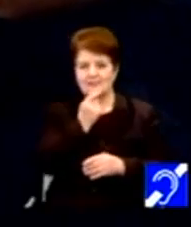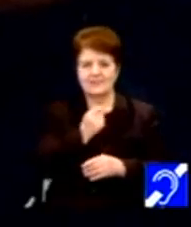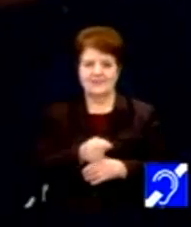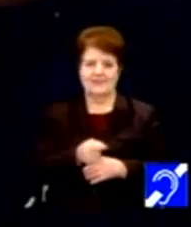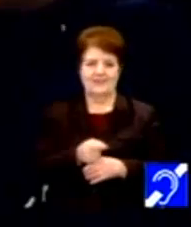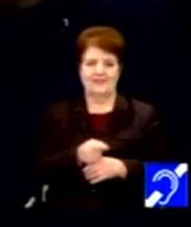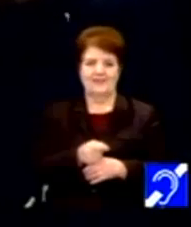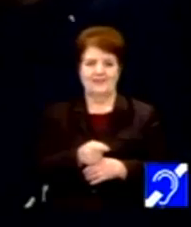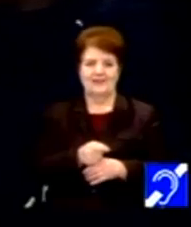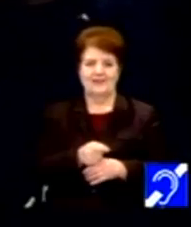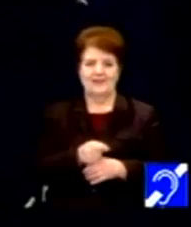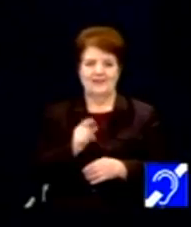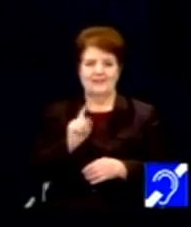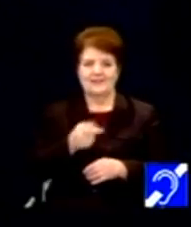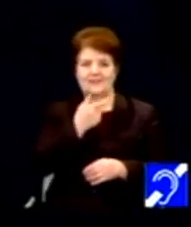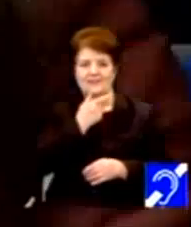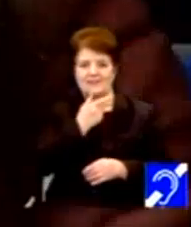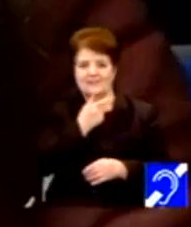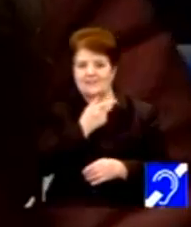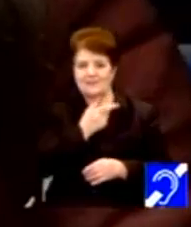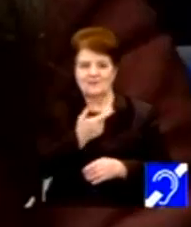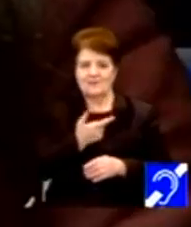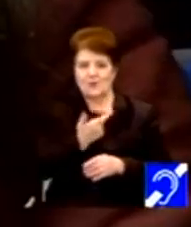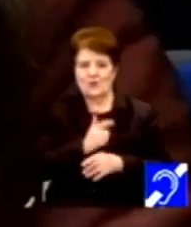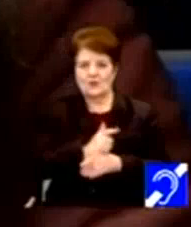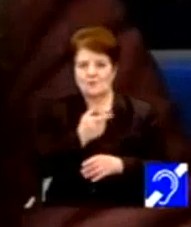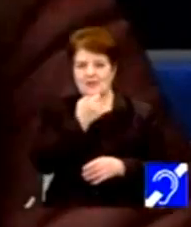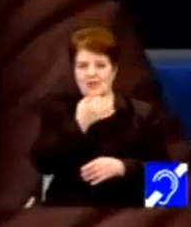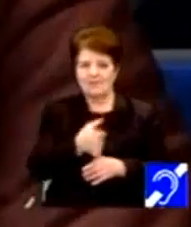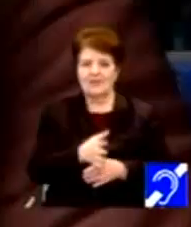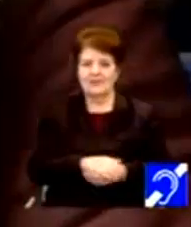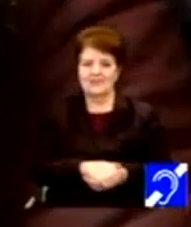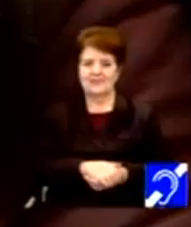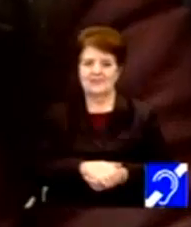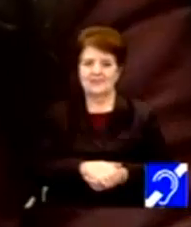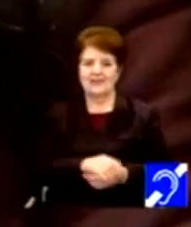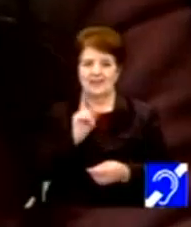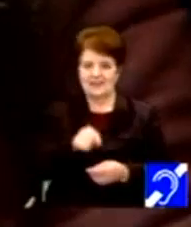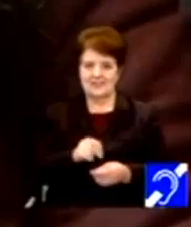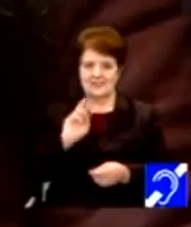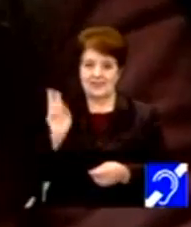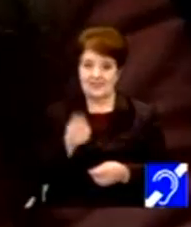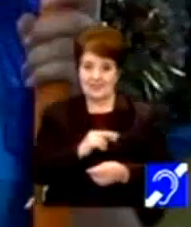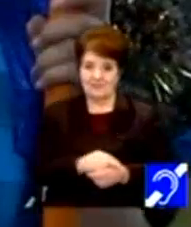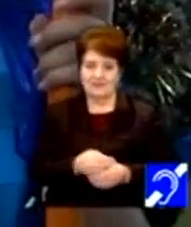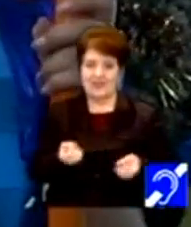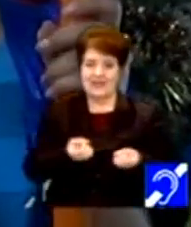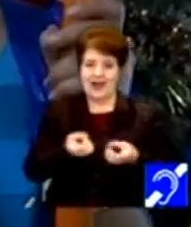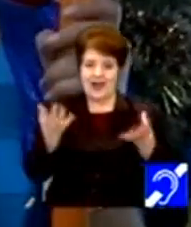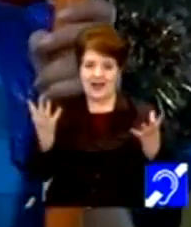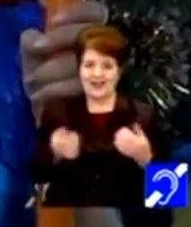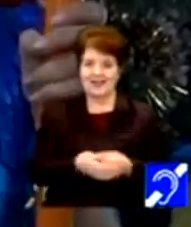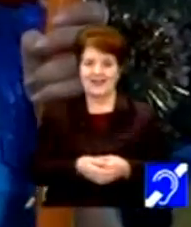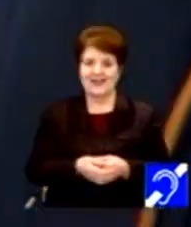замечательно. E tot agresivă, e ciplot. Нам очень понравился этот троллейбус, он очень яркий,